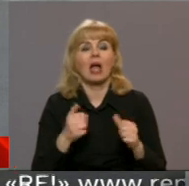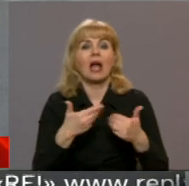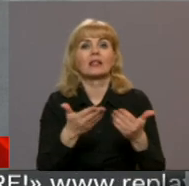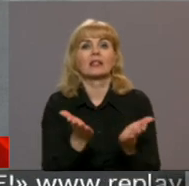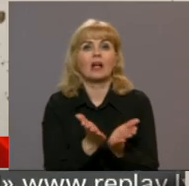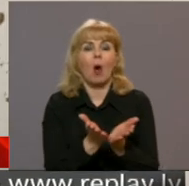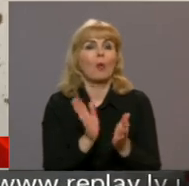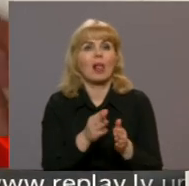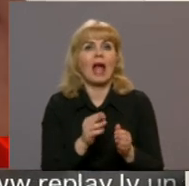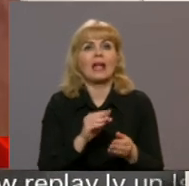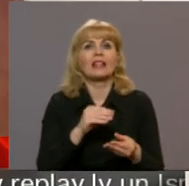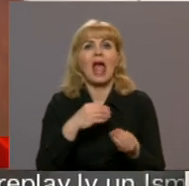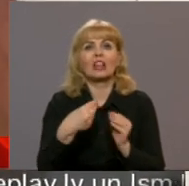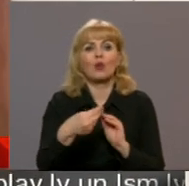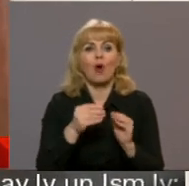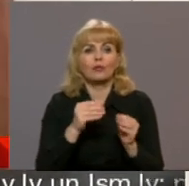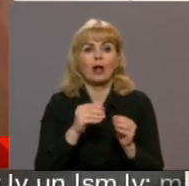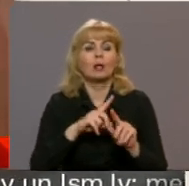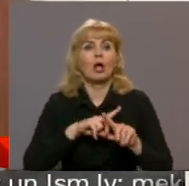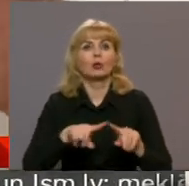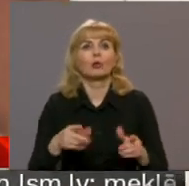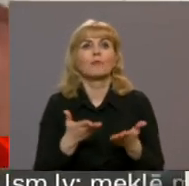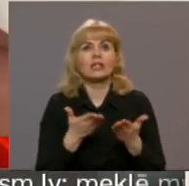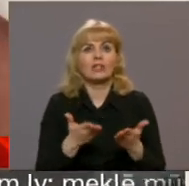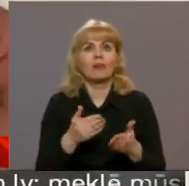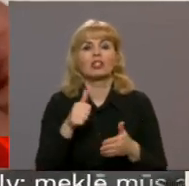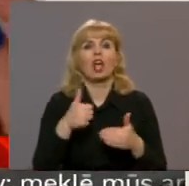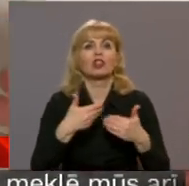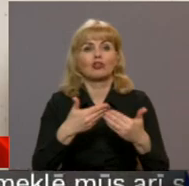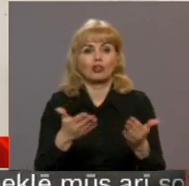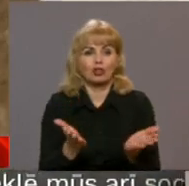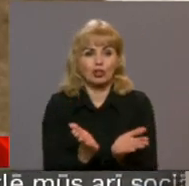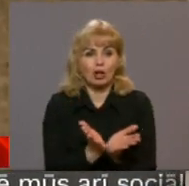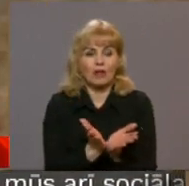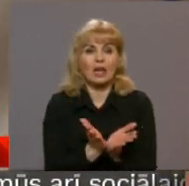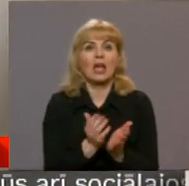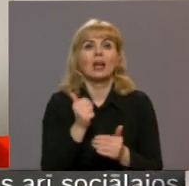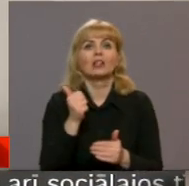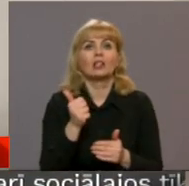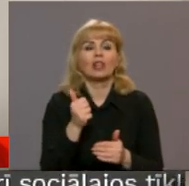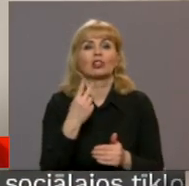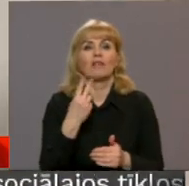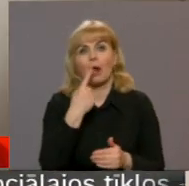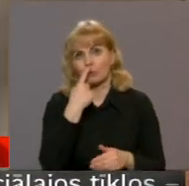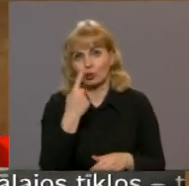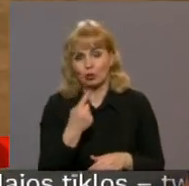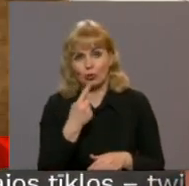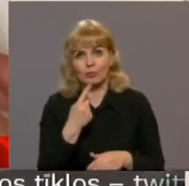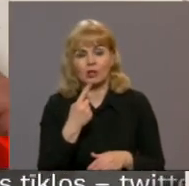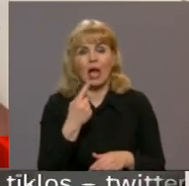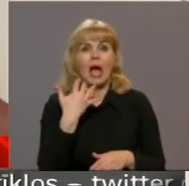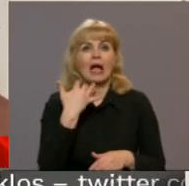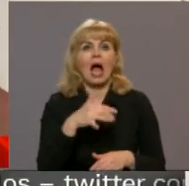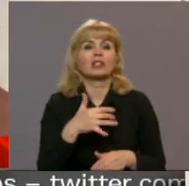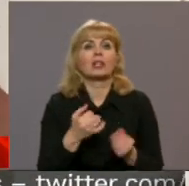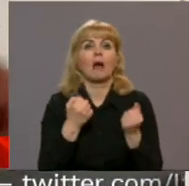viņš nedeformētos. Uzreiz es varu izcept vismaz 6 šķīvjus un tad 6 šķīvi pa 2 stundām. Tie ir karstum izturīgi.